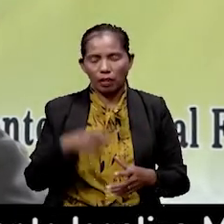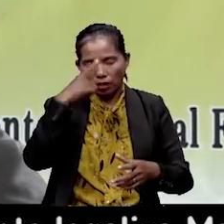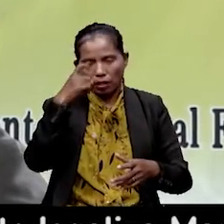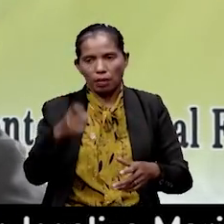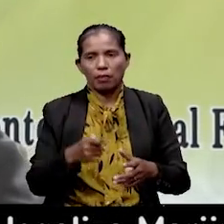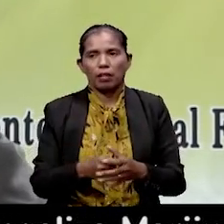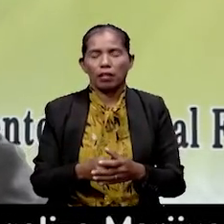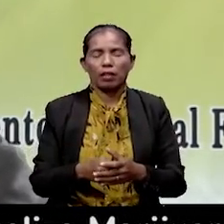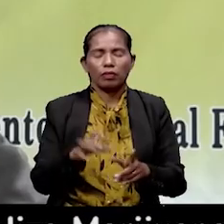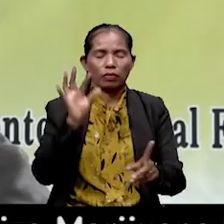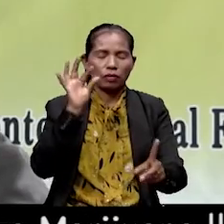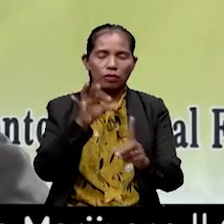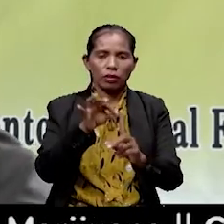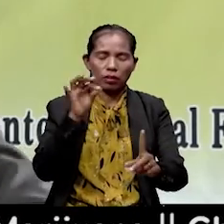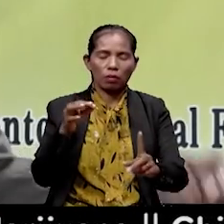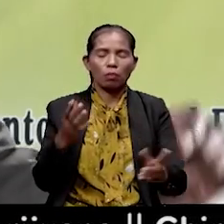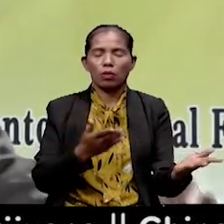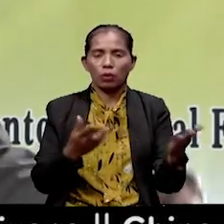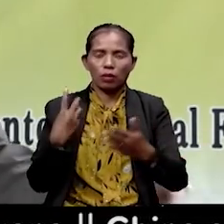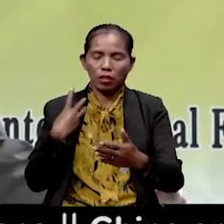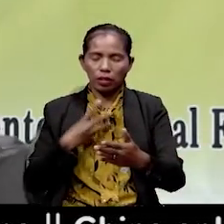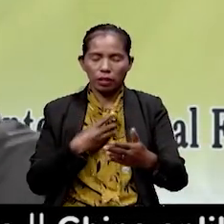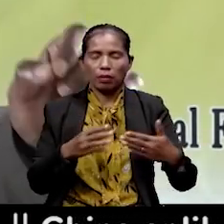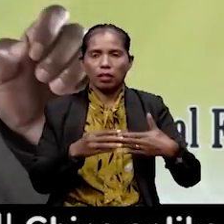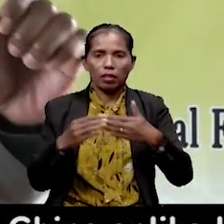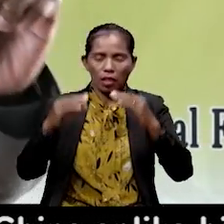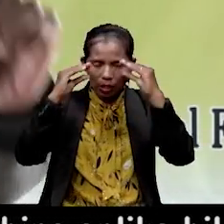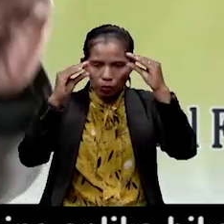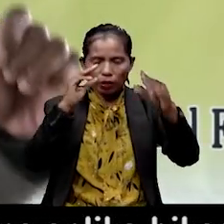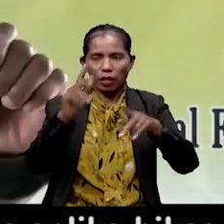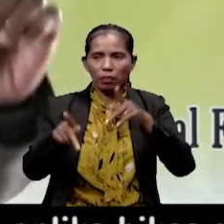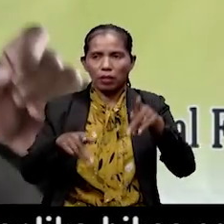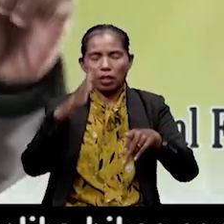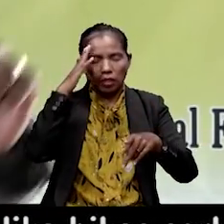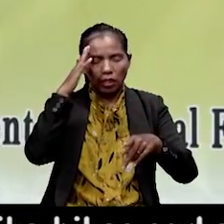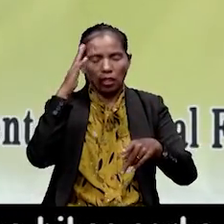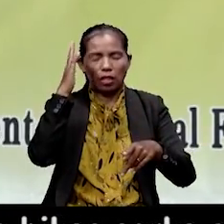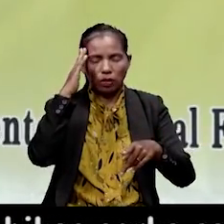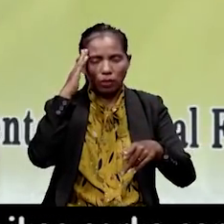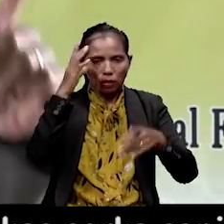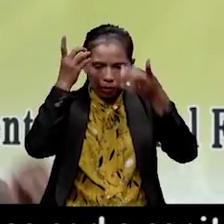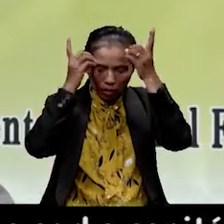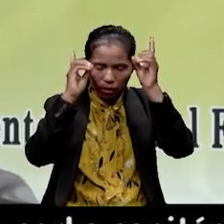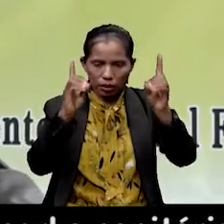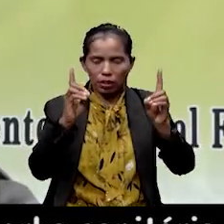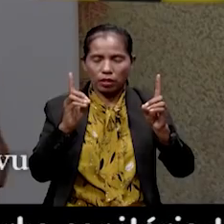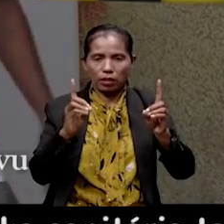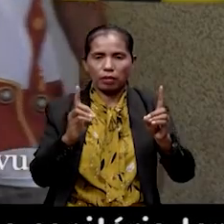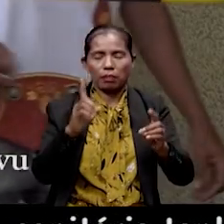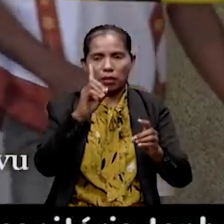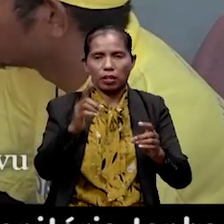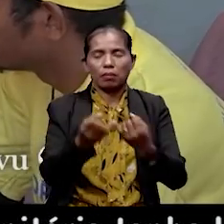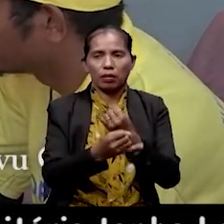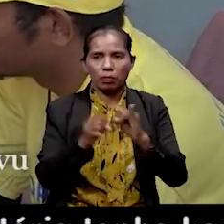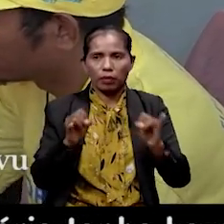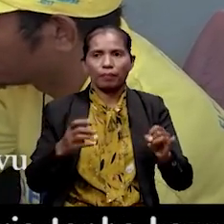mak lori itu apa pun. Iting ke Hanoi impuh ne atau hati ne Hanoi ini hola rasik desi jauh. Nema kukun rasikan. Nune